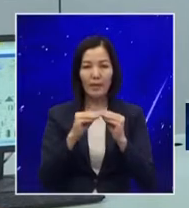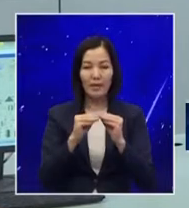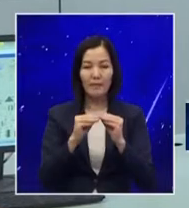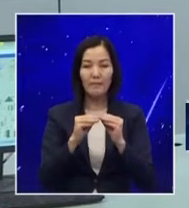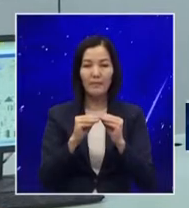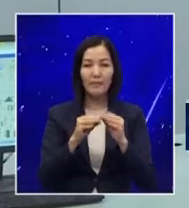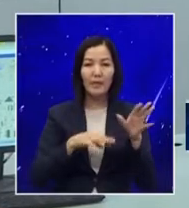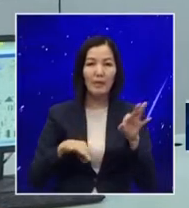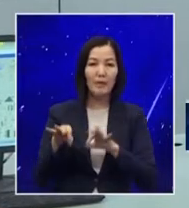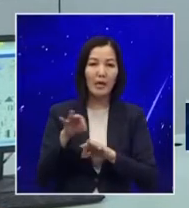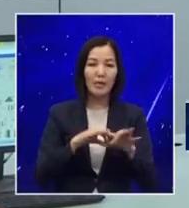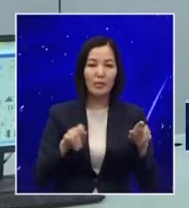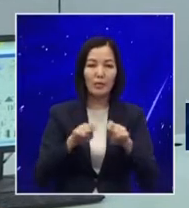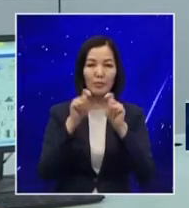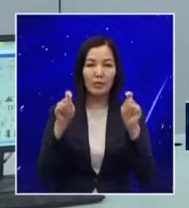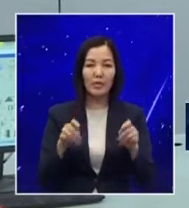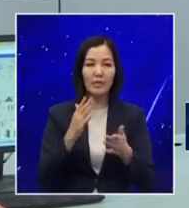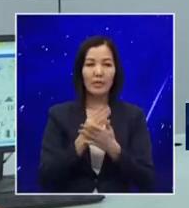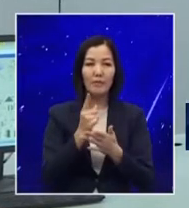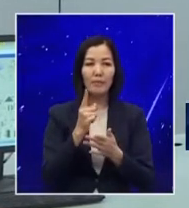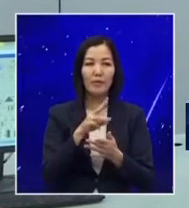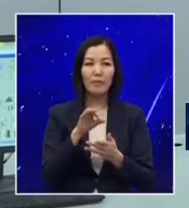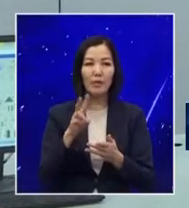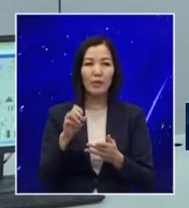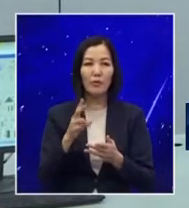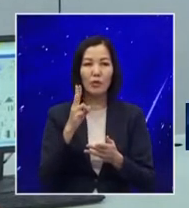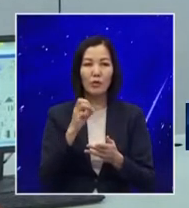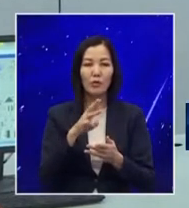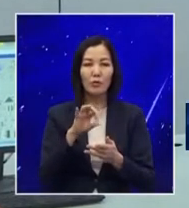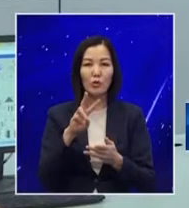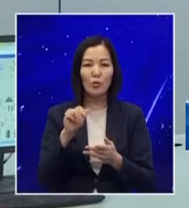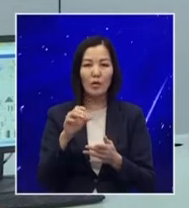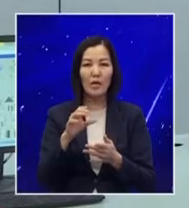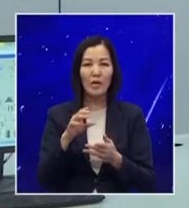Совместный проект. 1 миллион 200 тонна жылына шығарады цемент.